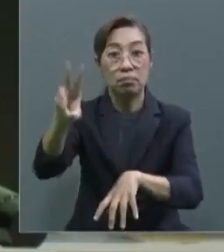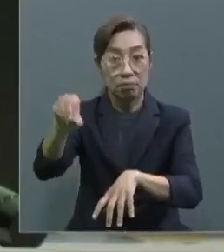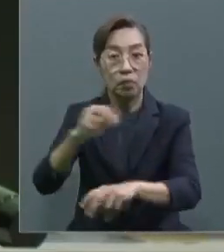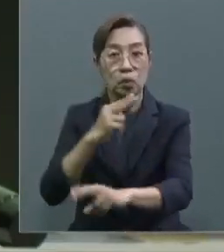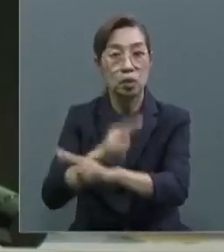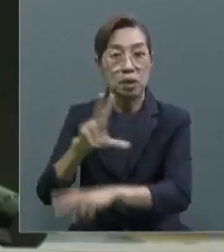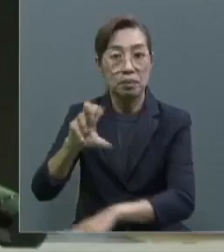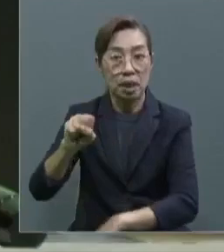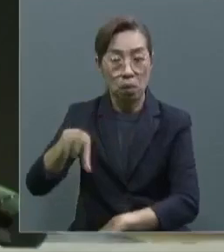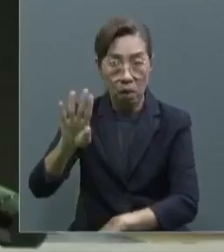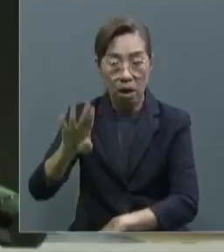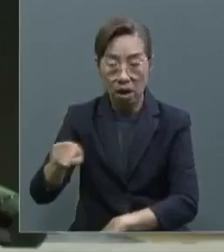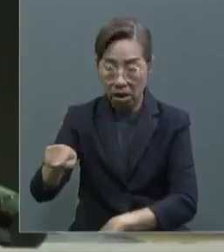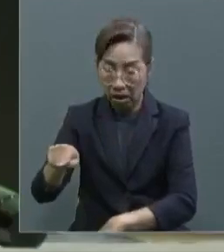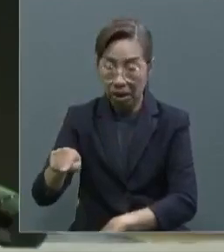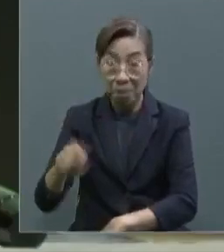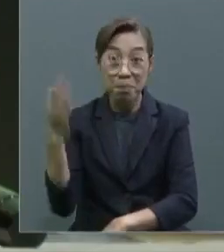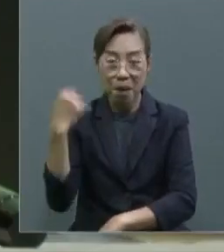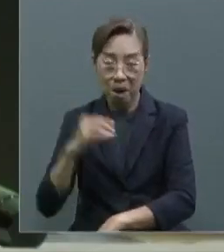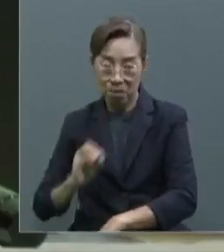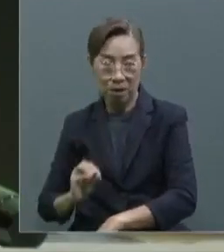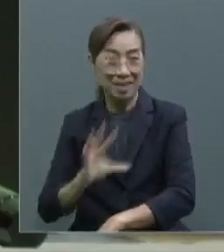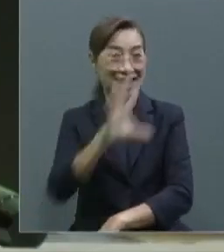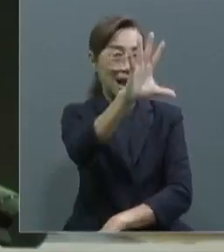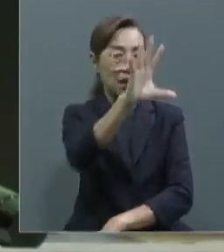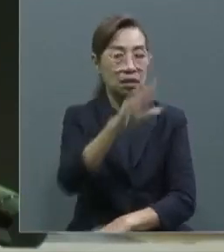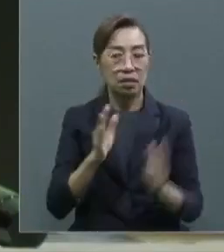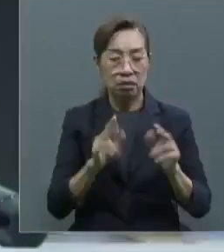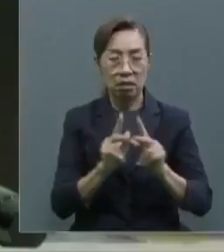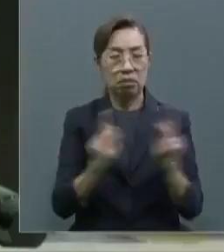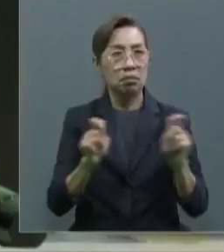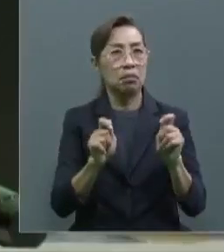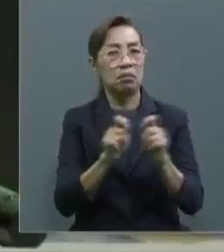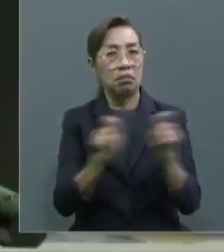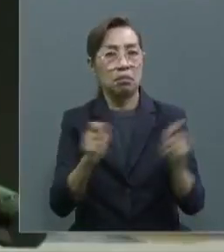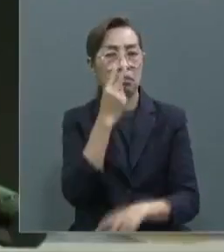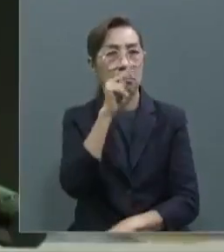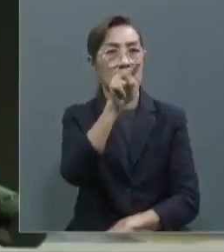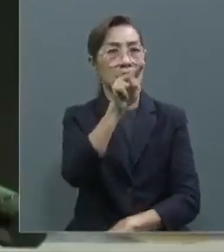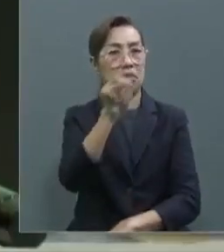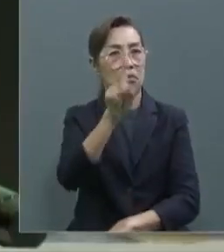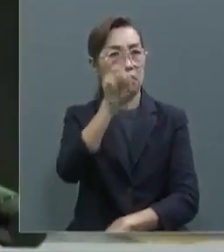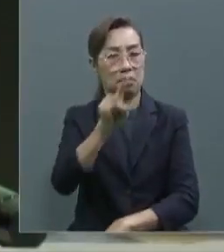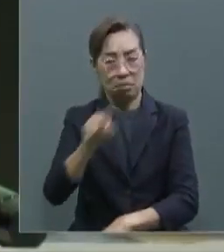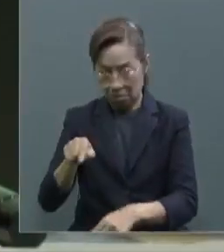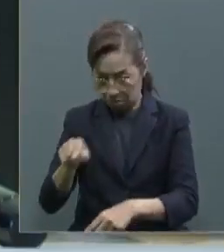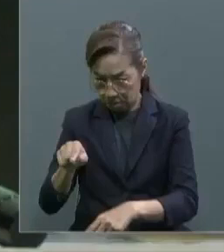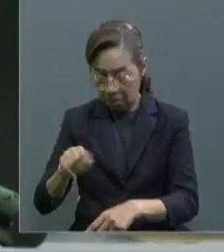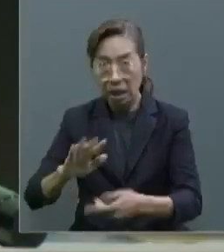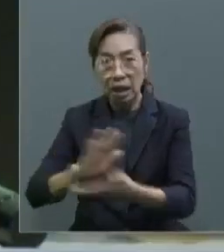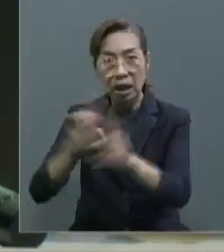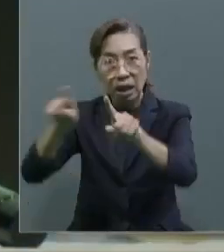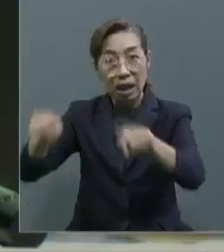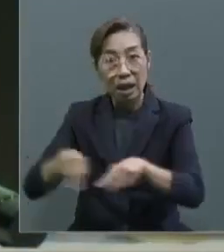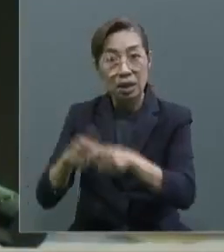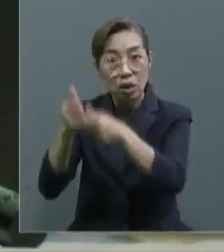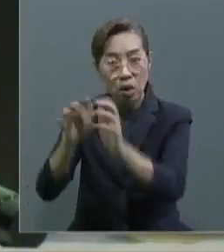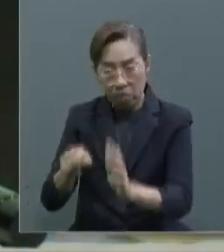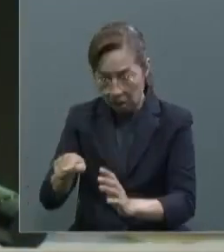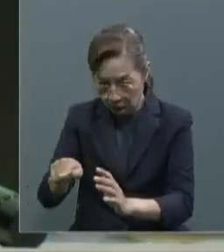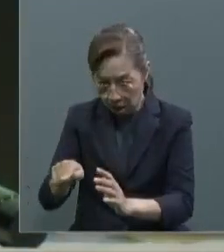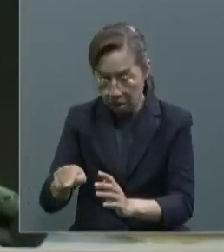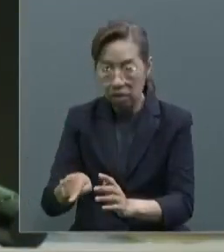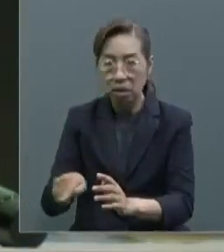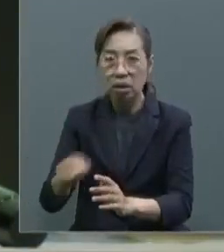ดังนั้นพอขึ้นจอปุ๊บเนี่ยทุกคนสงสัยว่าเพราะในแบบแผนนั้นน่ะมันมีค่าคลุพัน